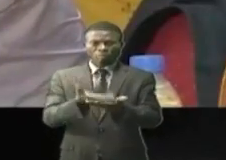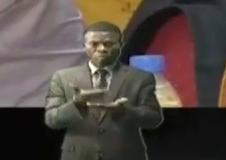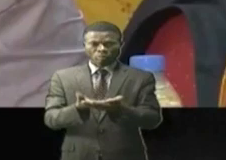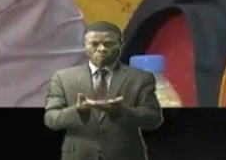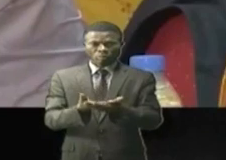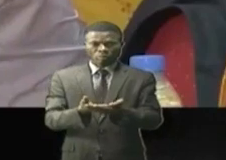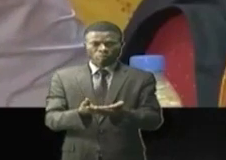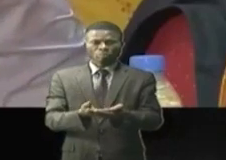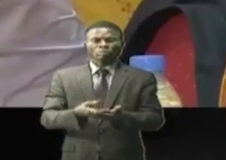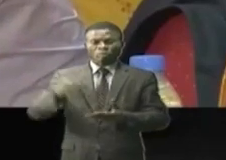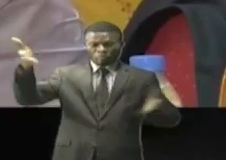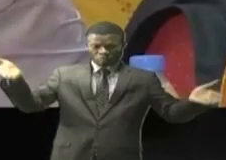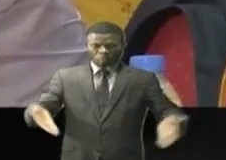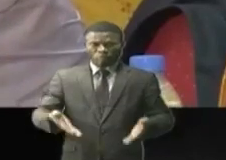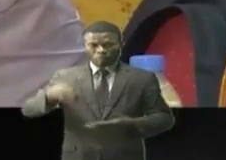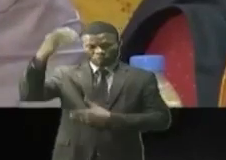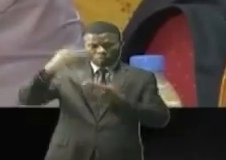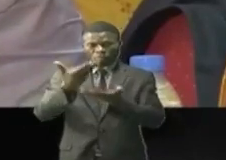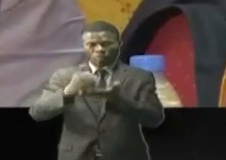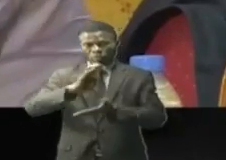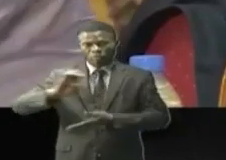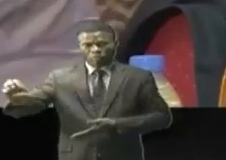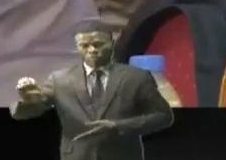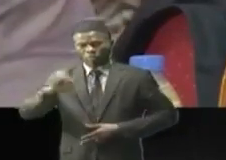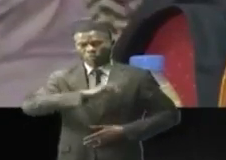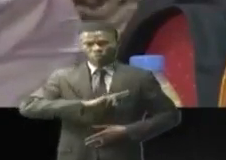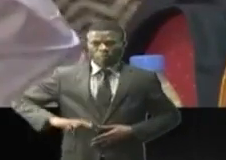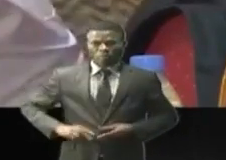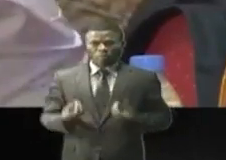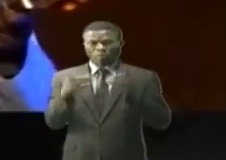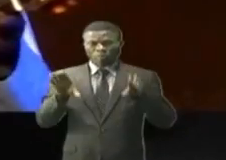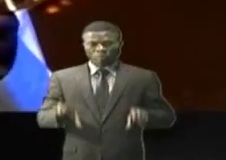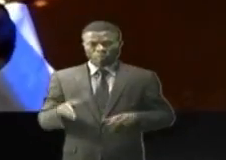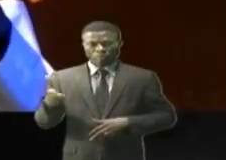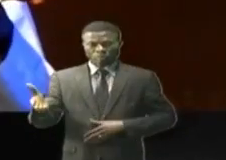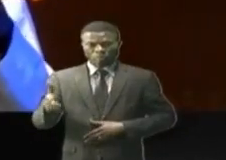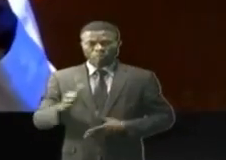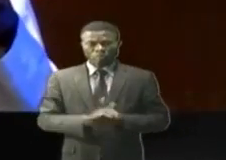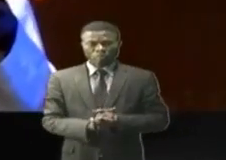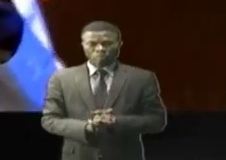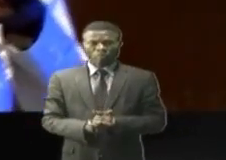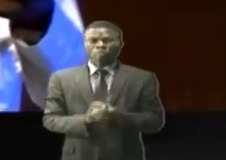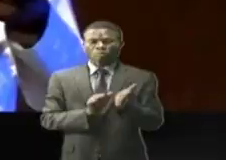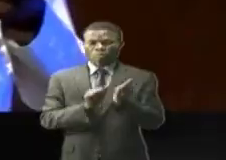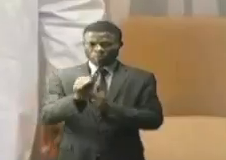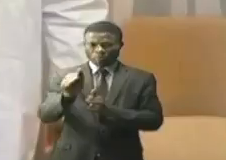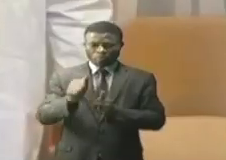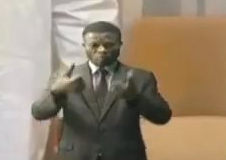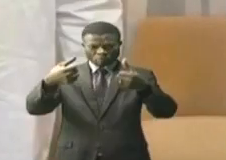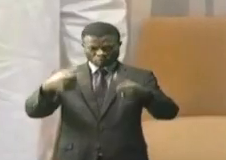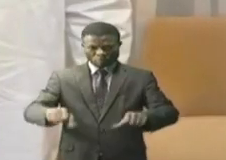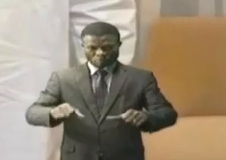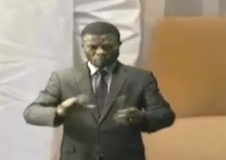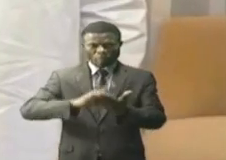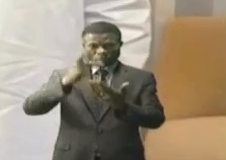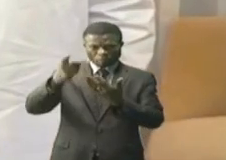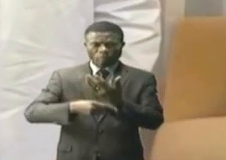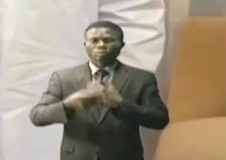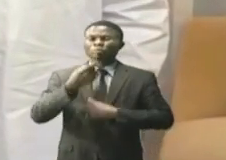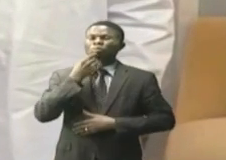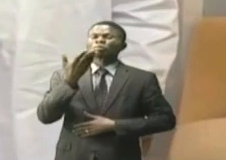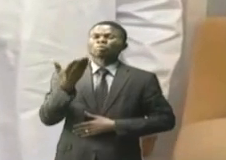présence rwandaise dans la partie est de la République démocratique du Congo. Un passage qui restera dans les annales de